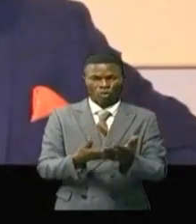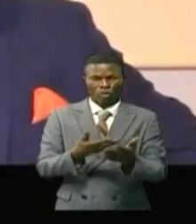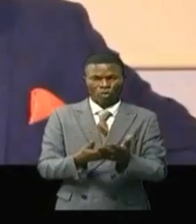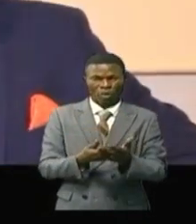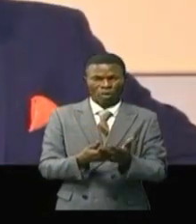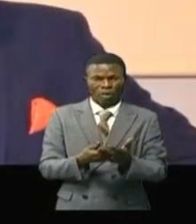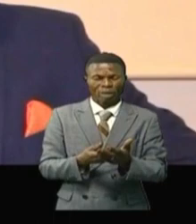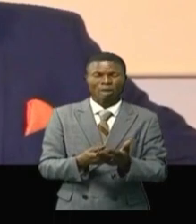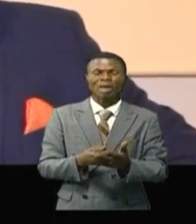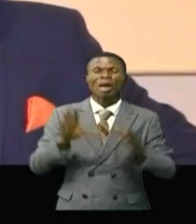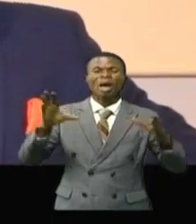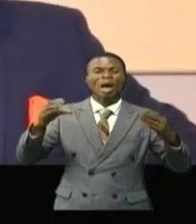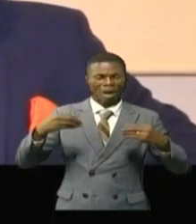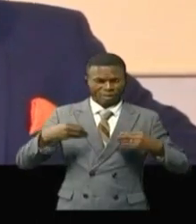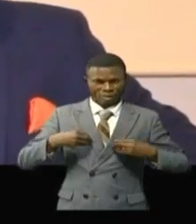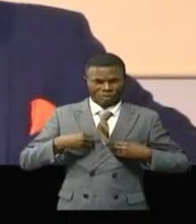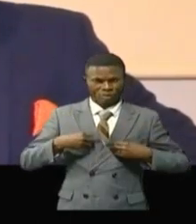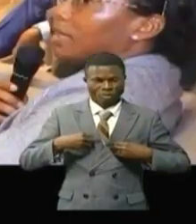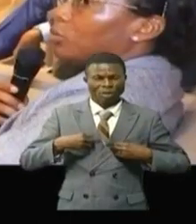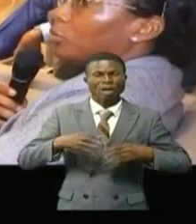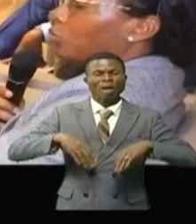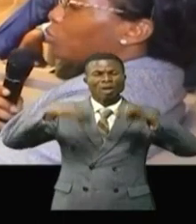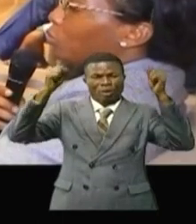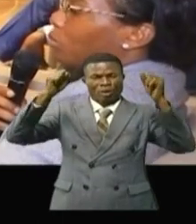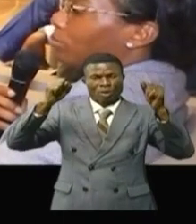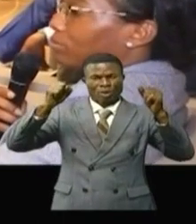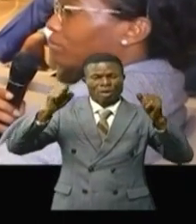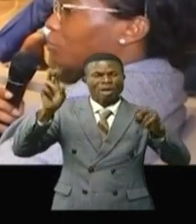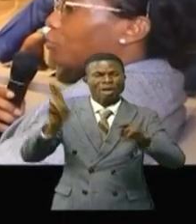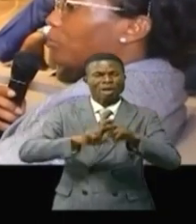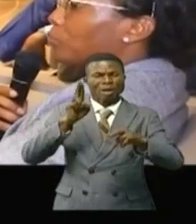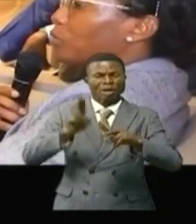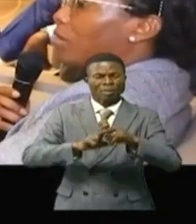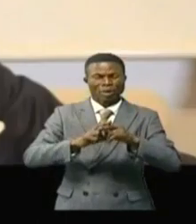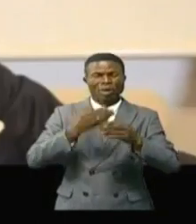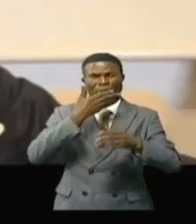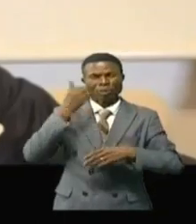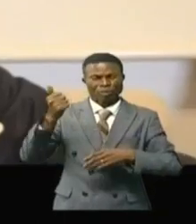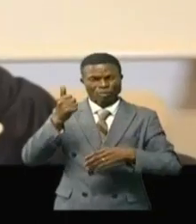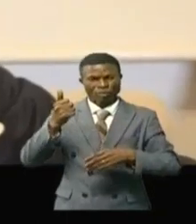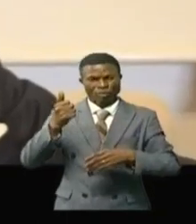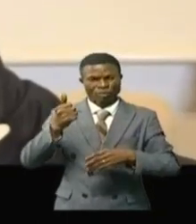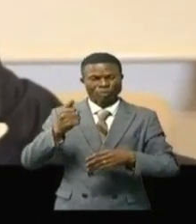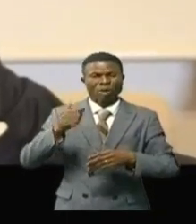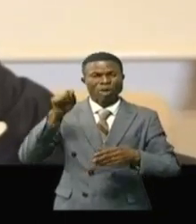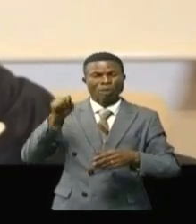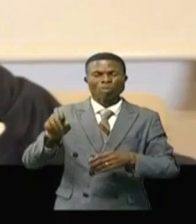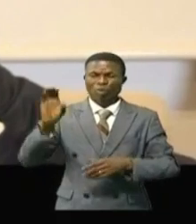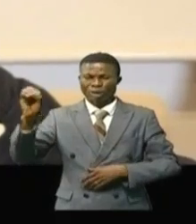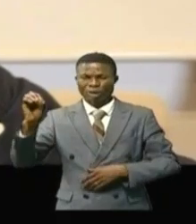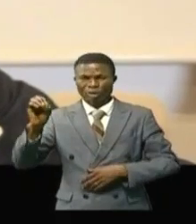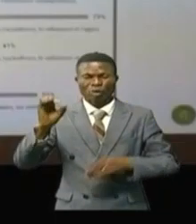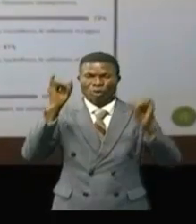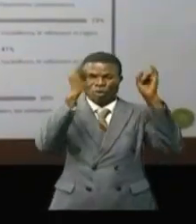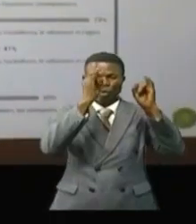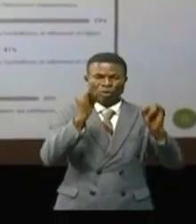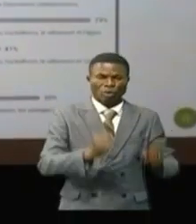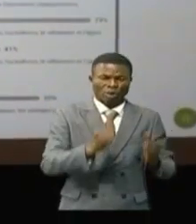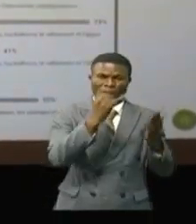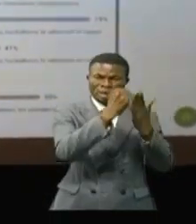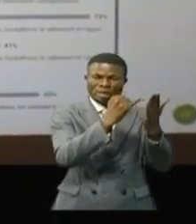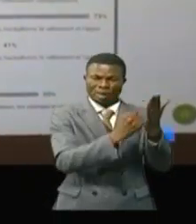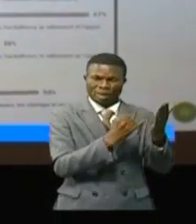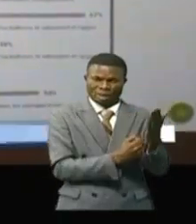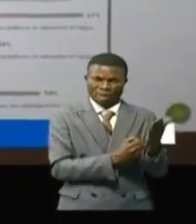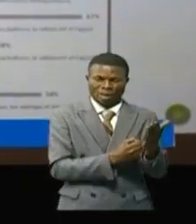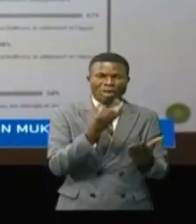à l'unanimité suggéré à adopter les meilleures pratiques, notamment la régulation des points zéro, la numérisation de l'identité